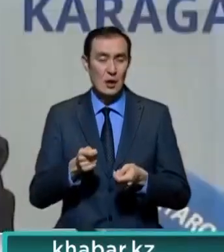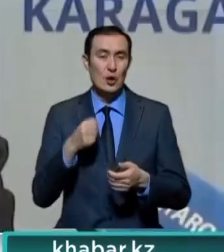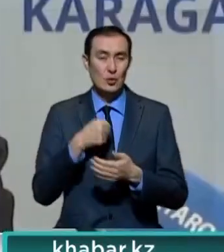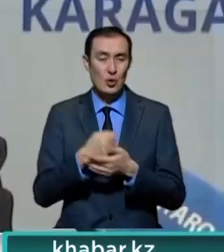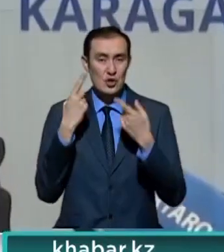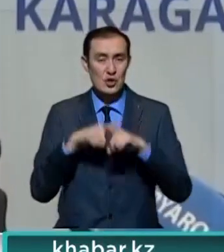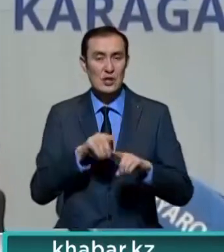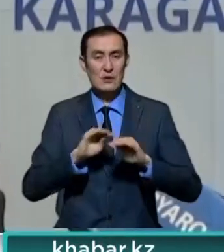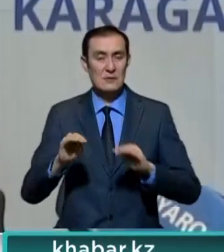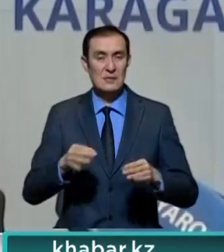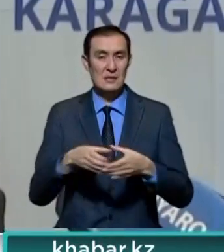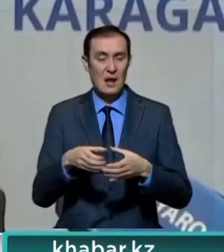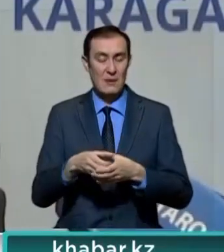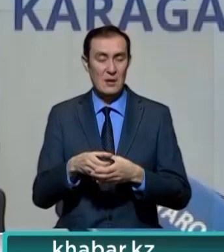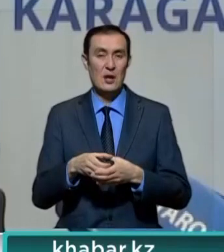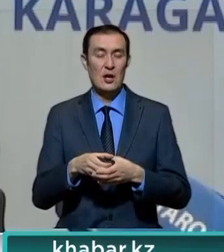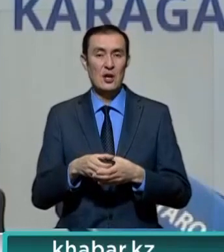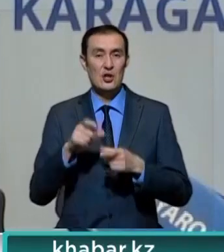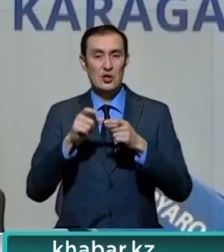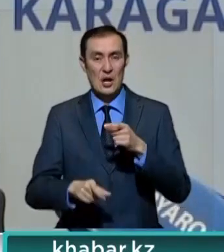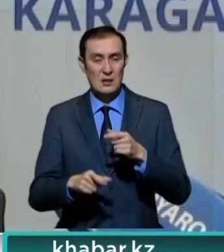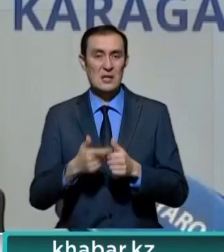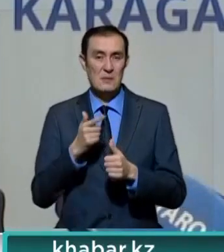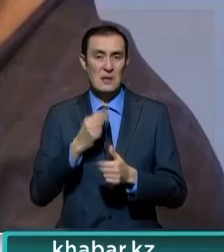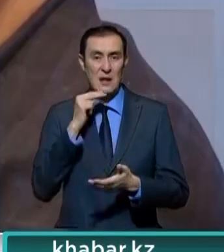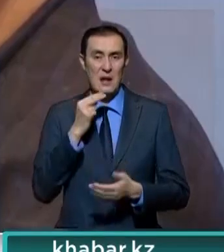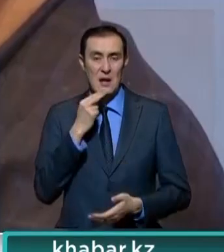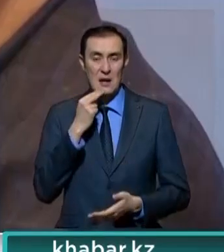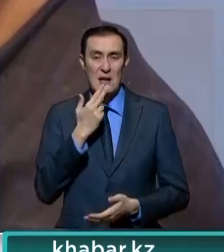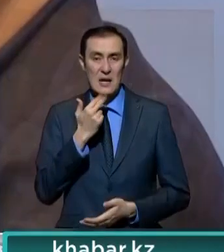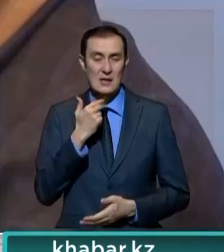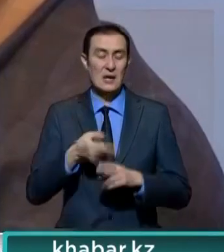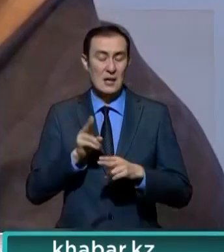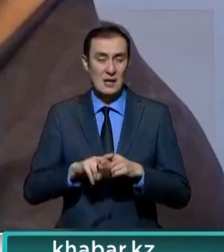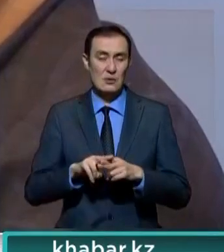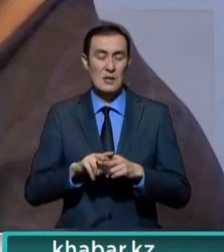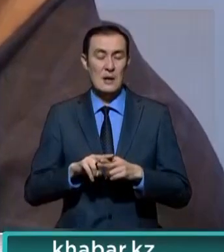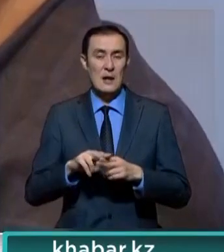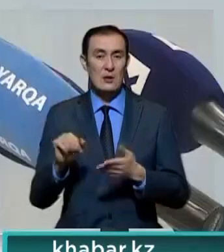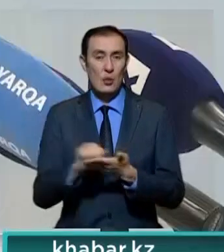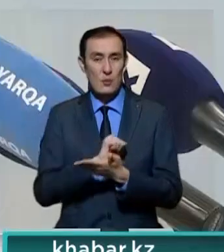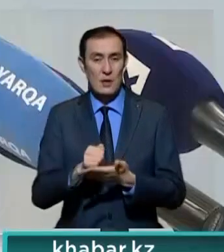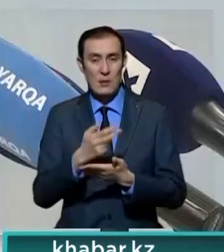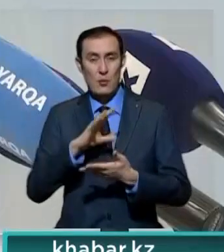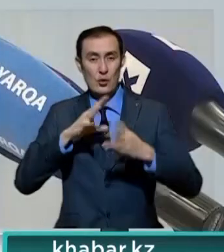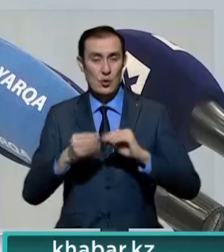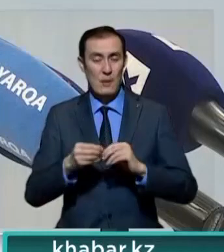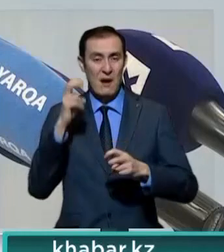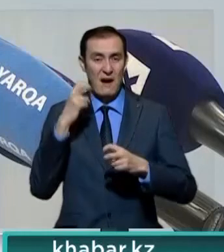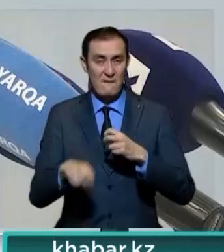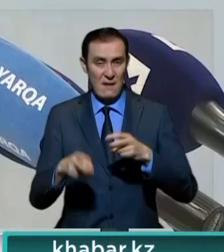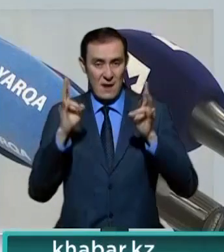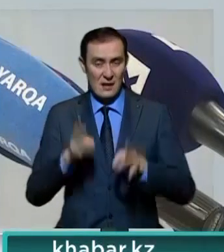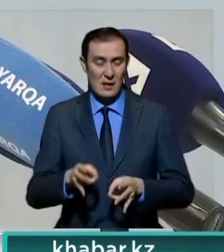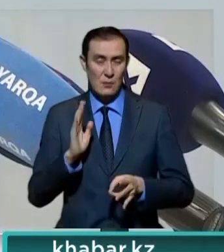руководящим инженерно-техническим составом шахты имени Ленина. И материалы по расследованию аварии будут переданы согласно